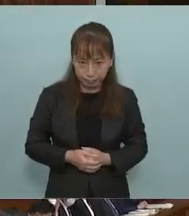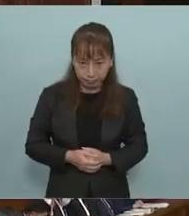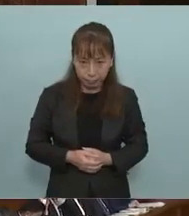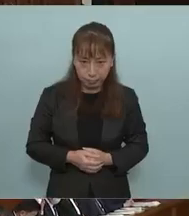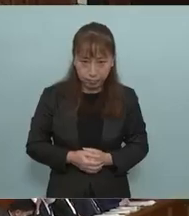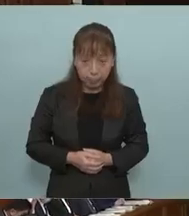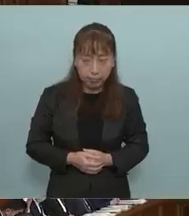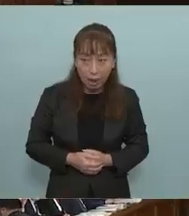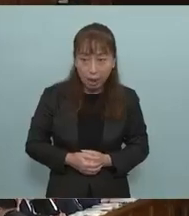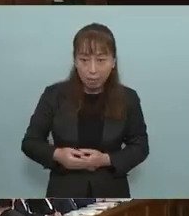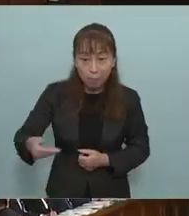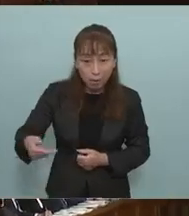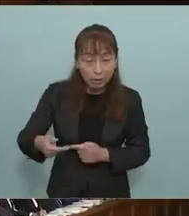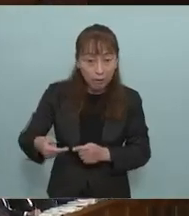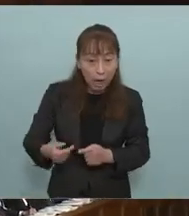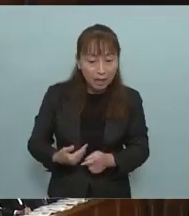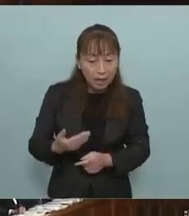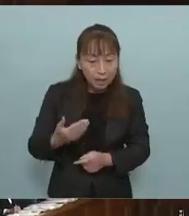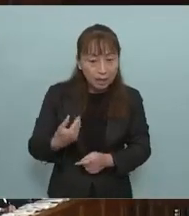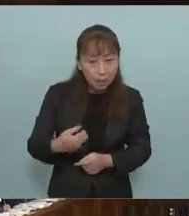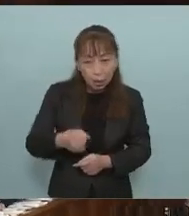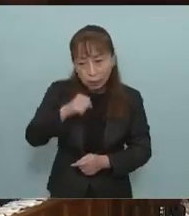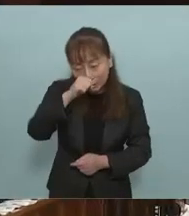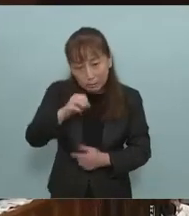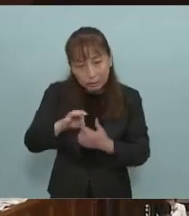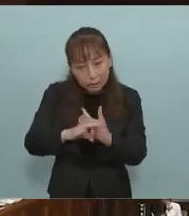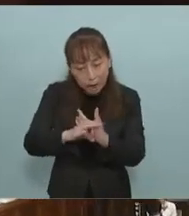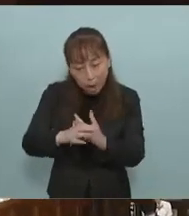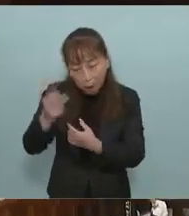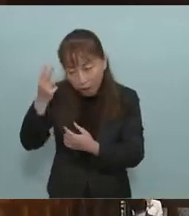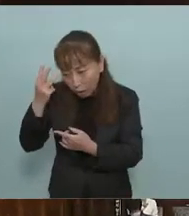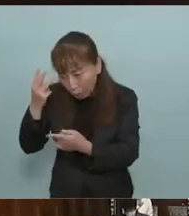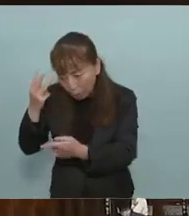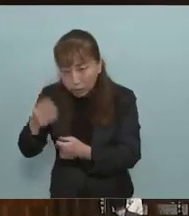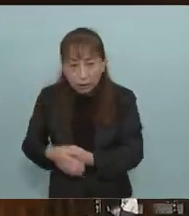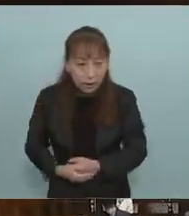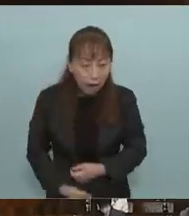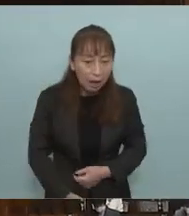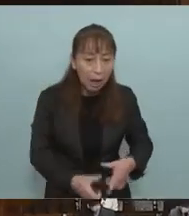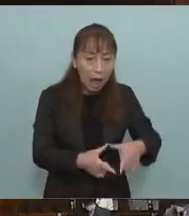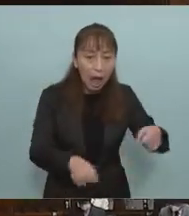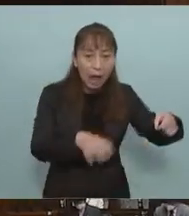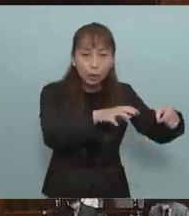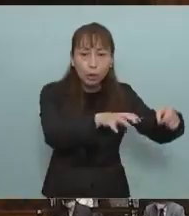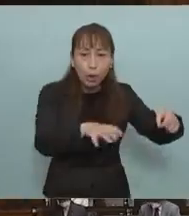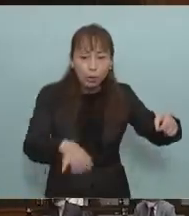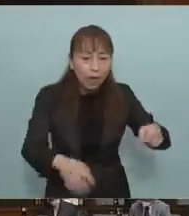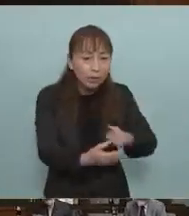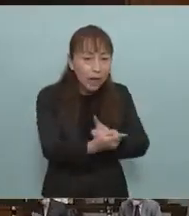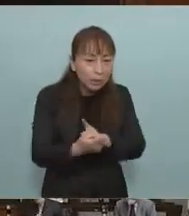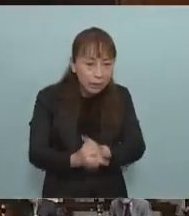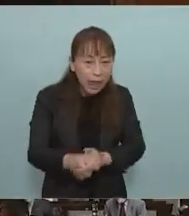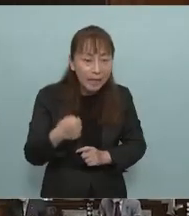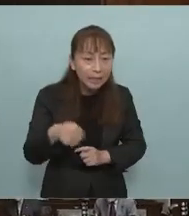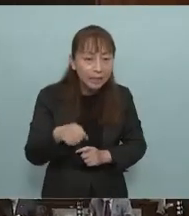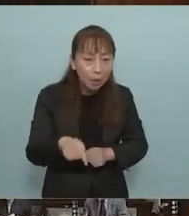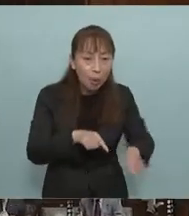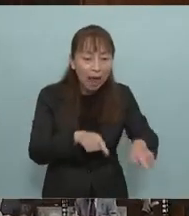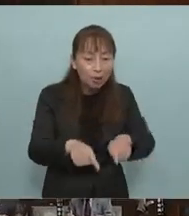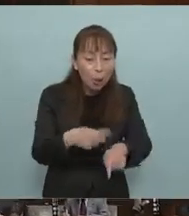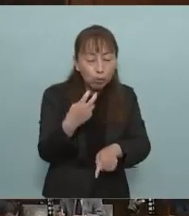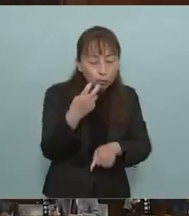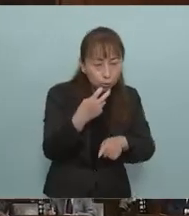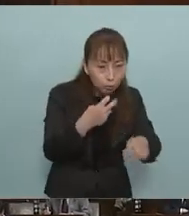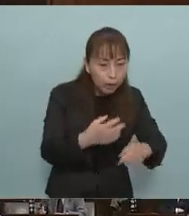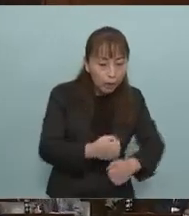ご指摘の先行事例を参考にしながら、都道府県に対し、指導監督等における留